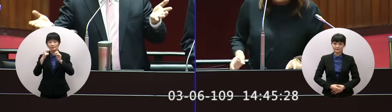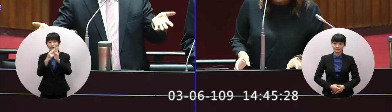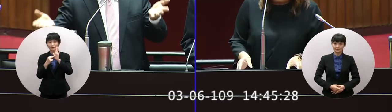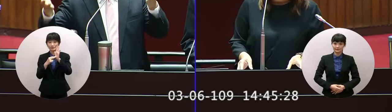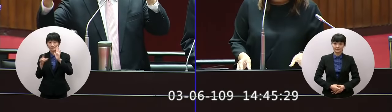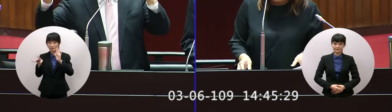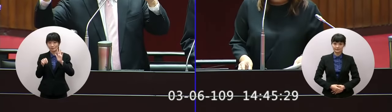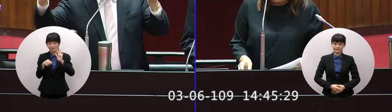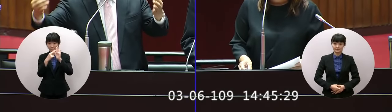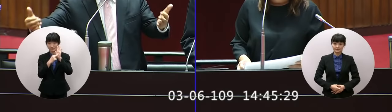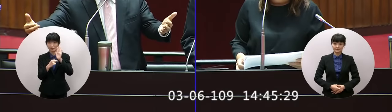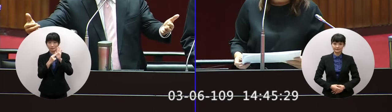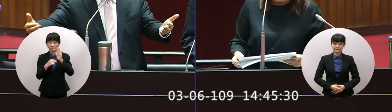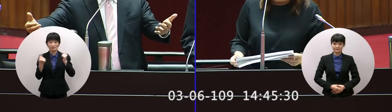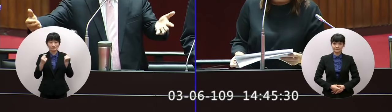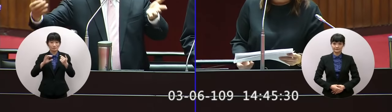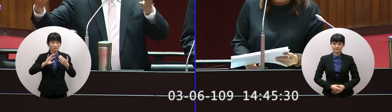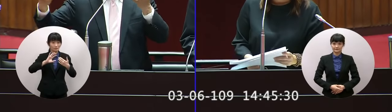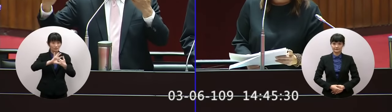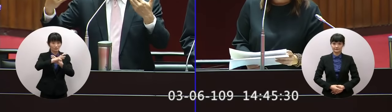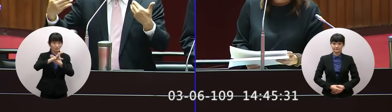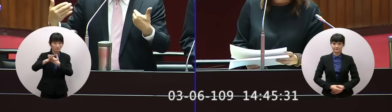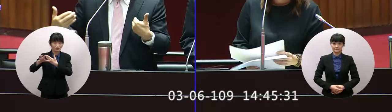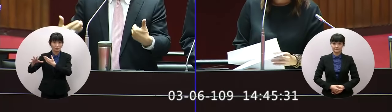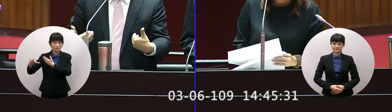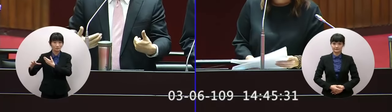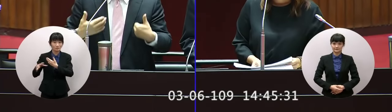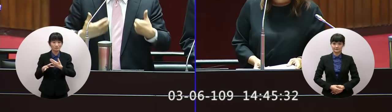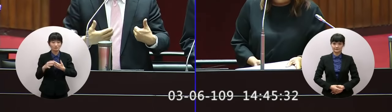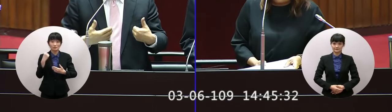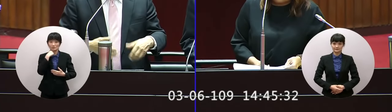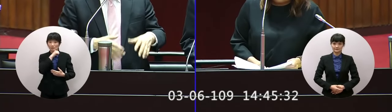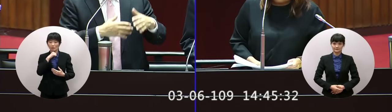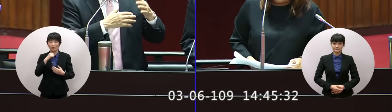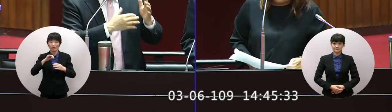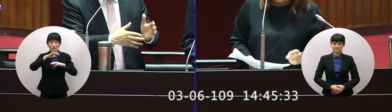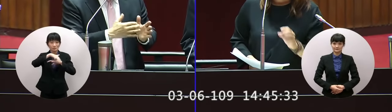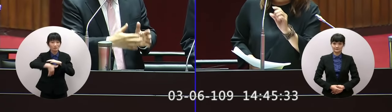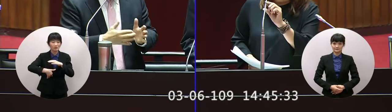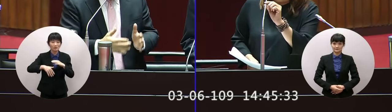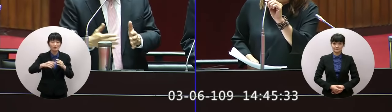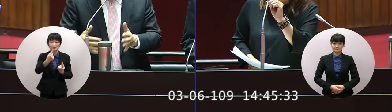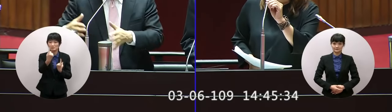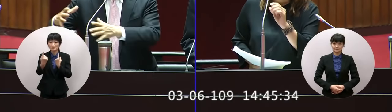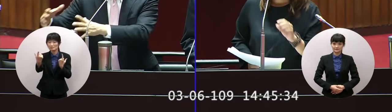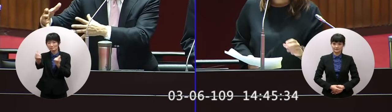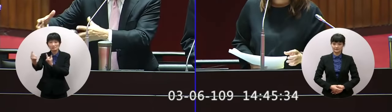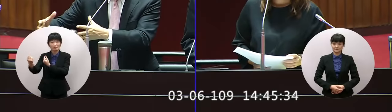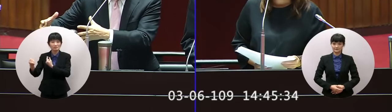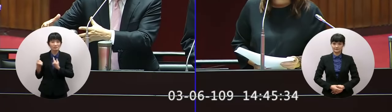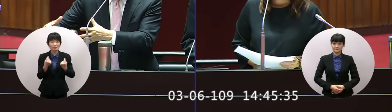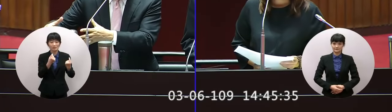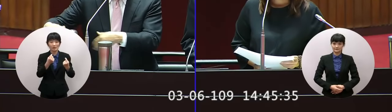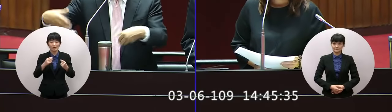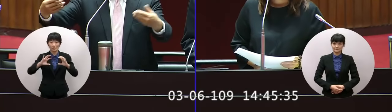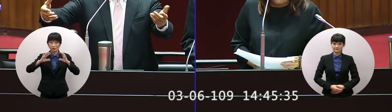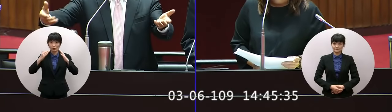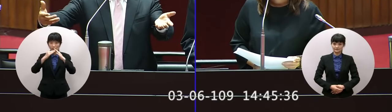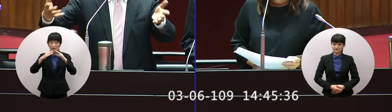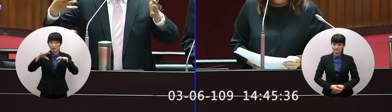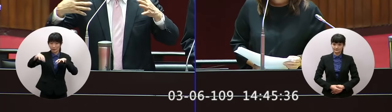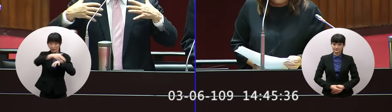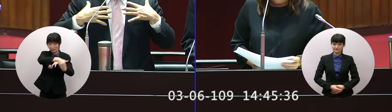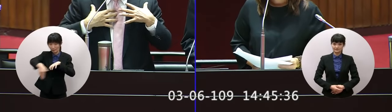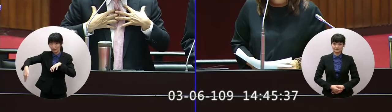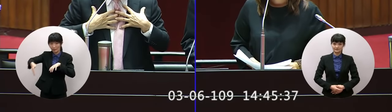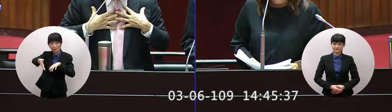罩这种当世界各国跟我们台湾一样 都一个一个国家封锁起来的时候，你